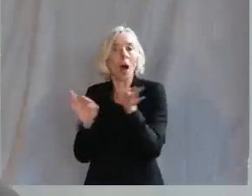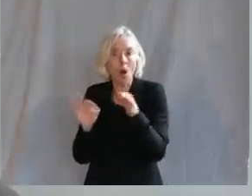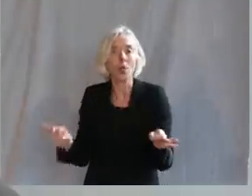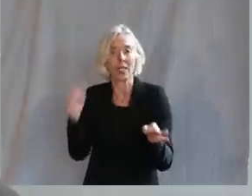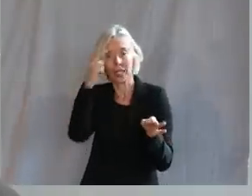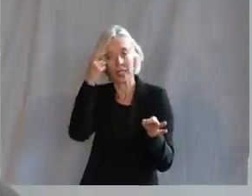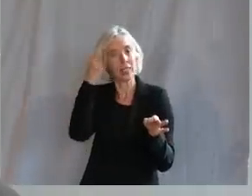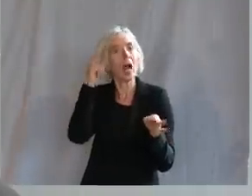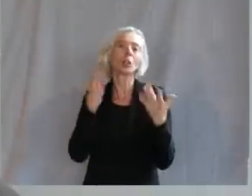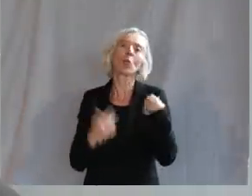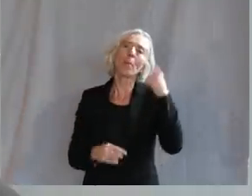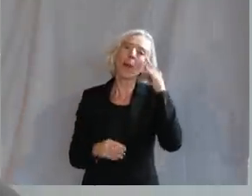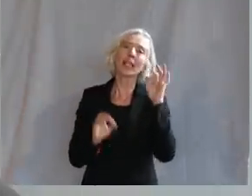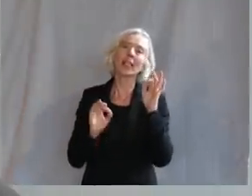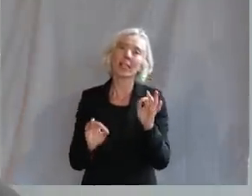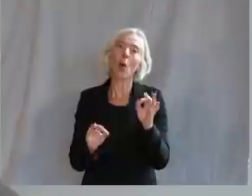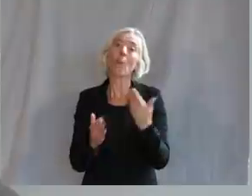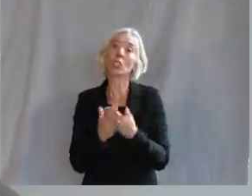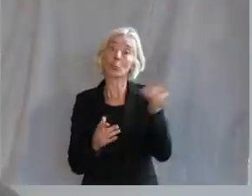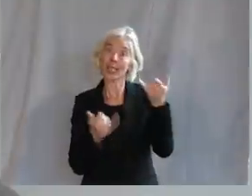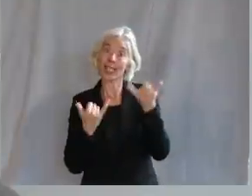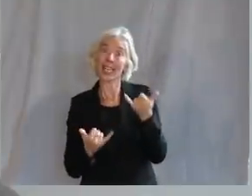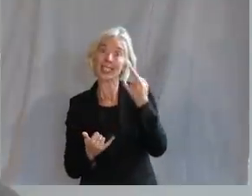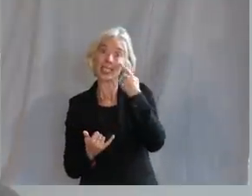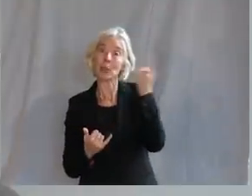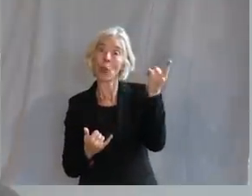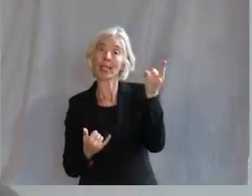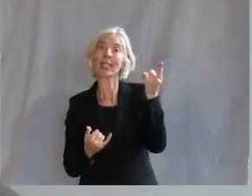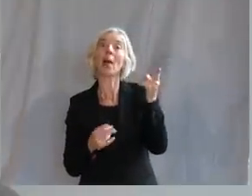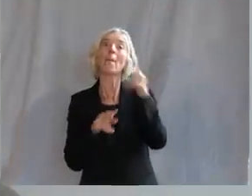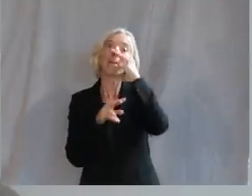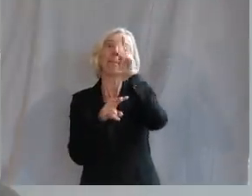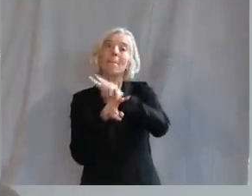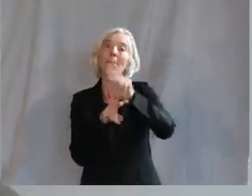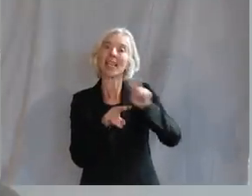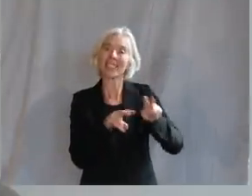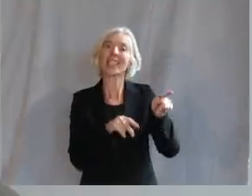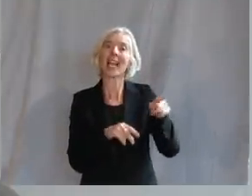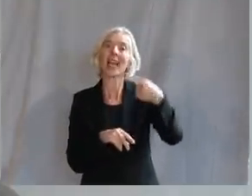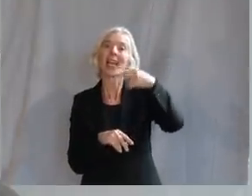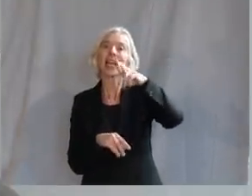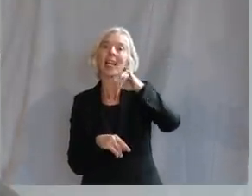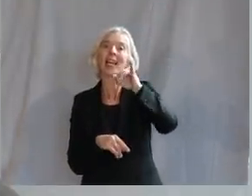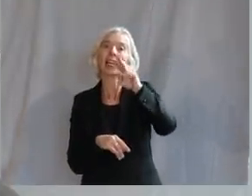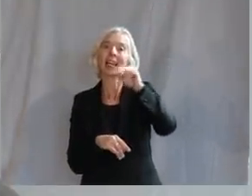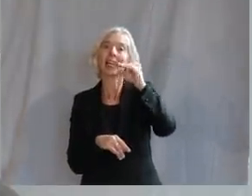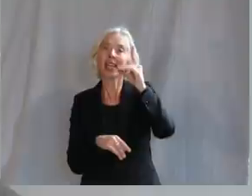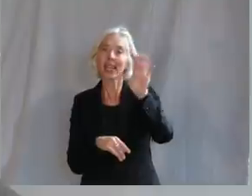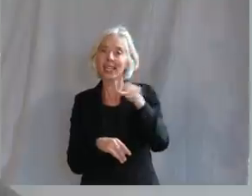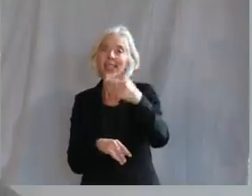zum Beispiel die Grindtec momentan nicht abgesagt werden muss, weil die Messe und der Veranstalter AFAG hier